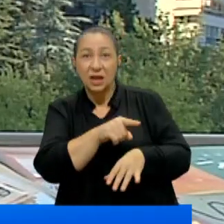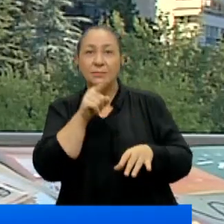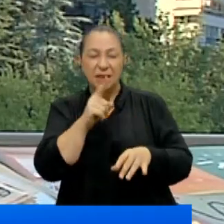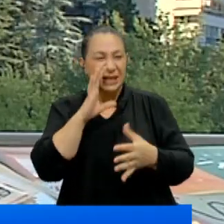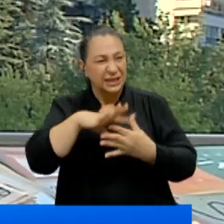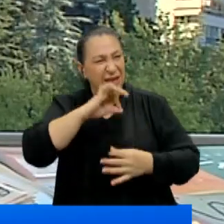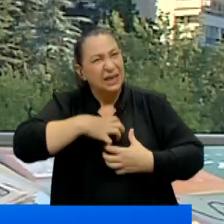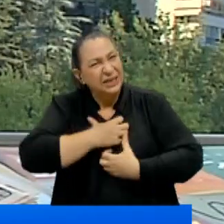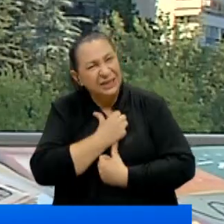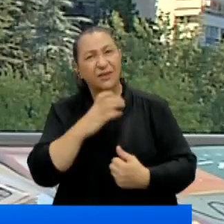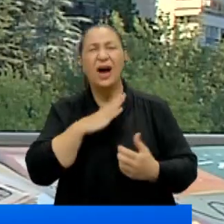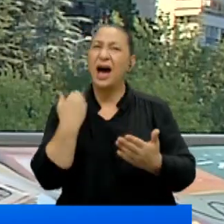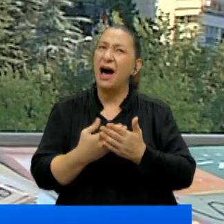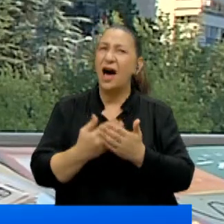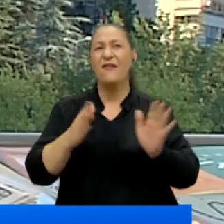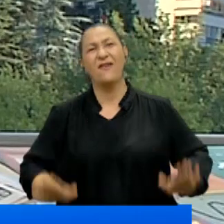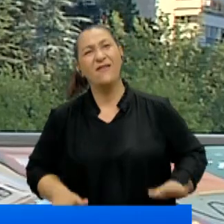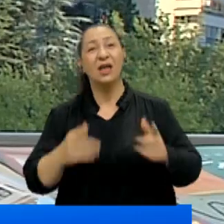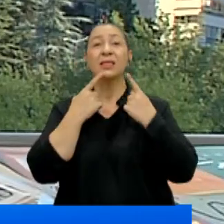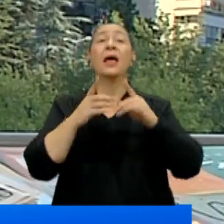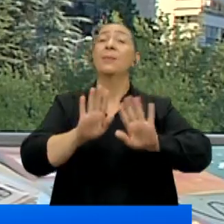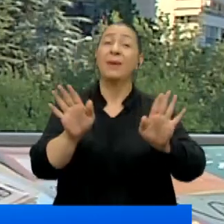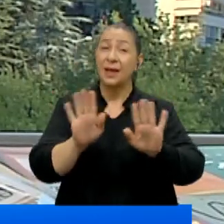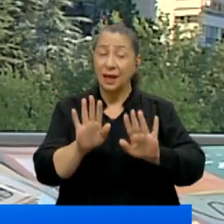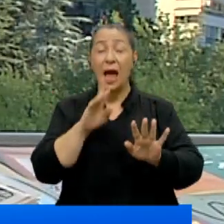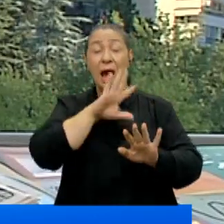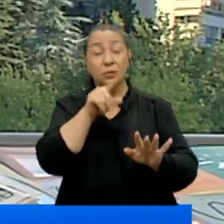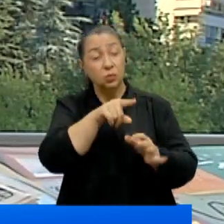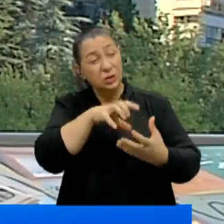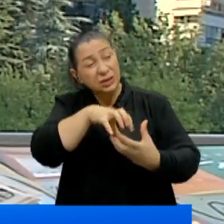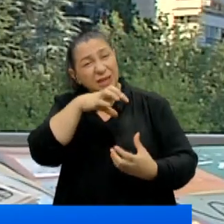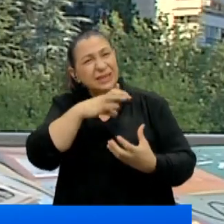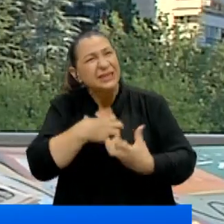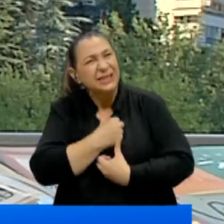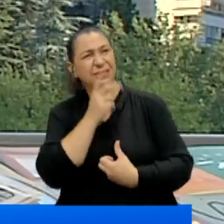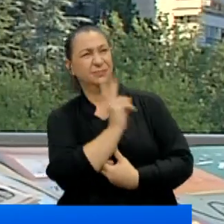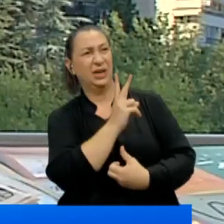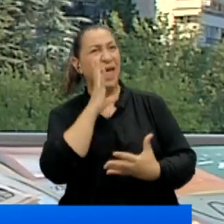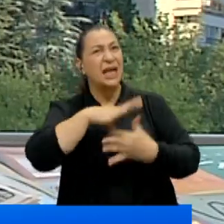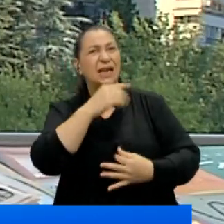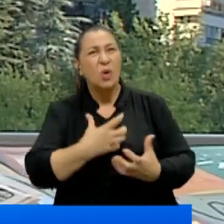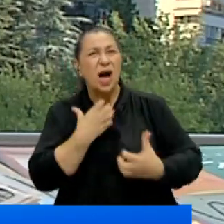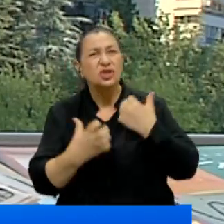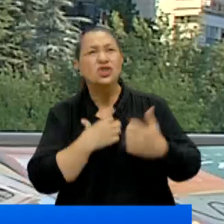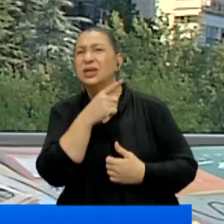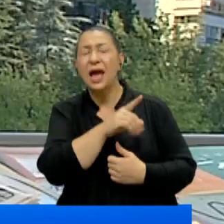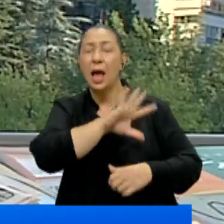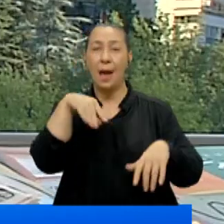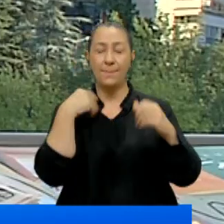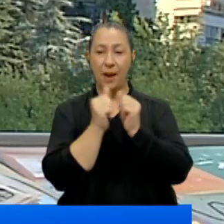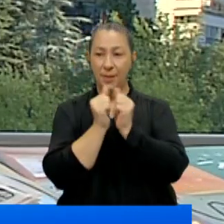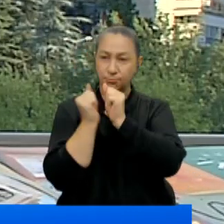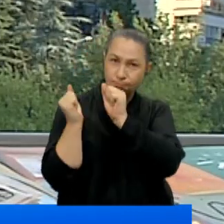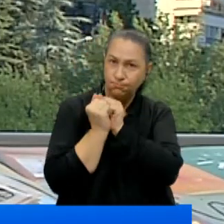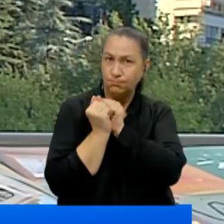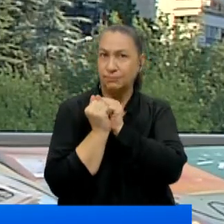insanlık dramı var. Ah ah, vah vah demek yerine herkes bu insanlık dramını, herkes bu acıyı hep birlikte